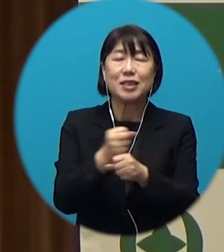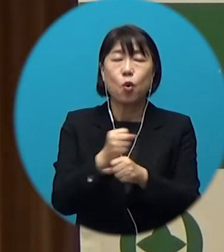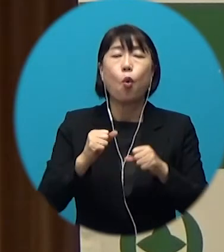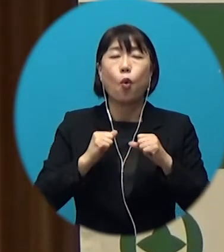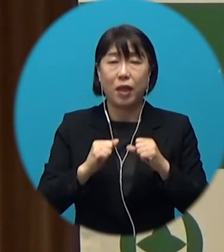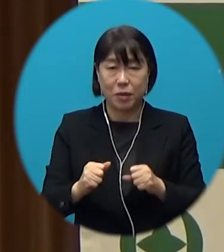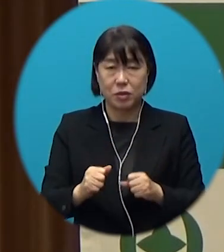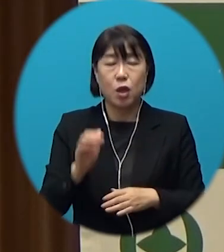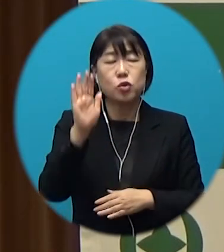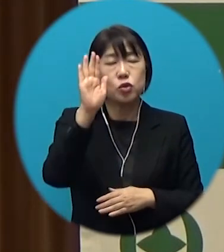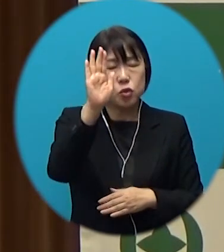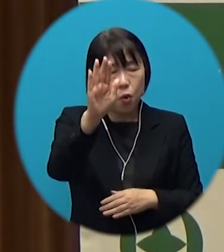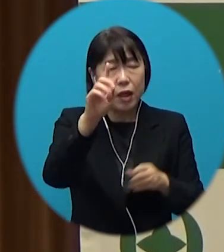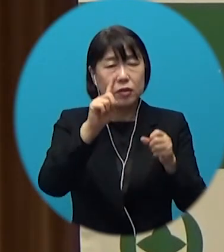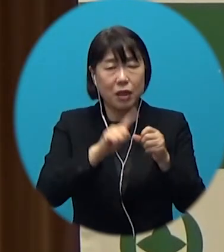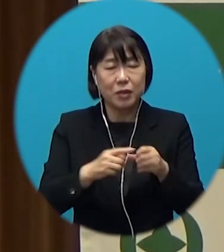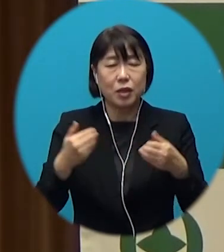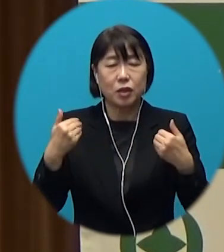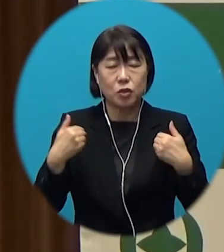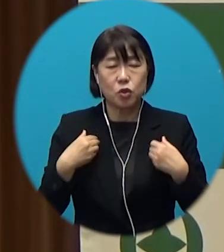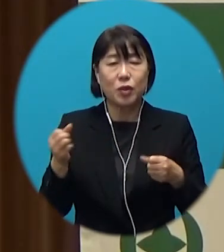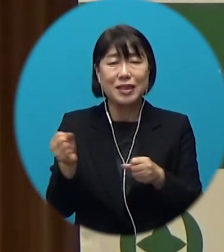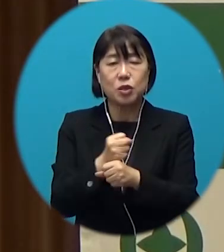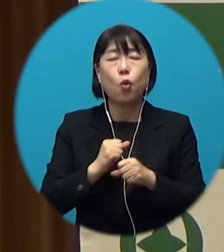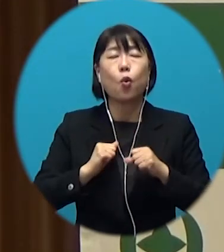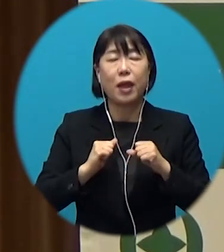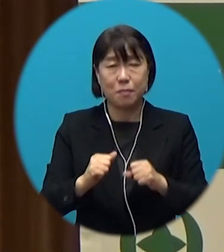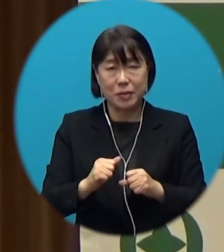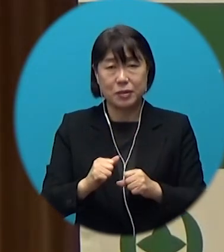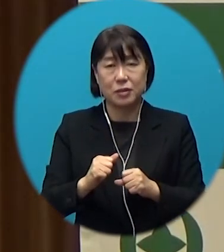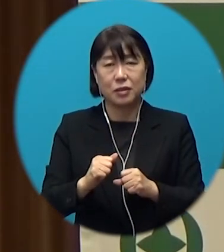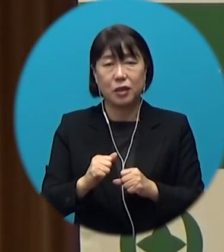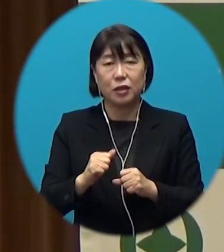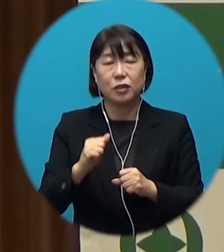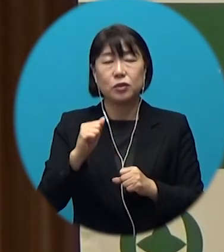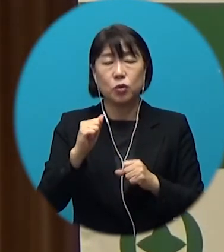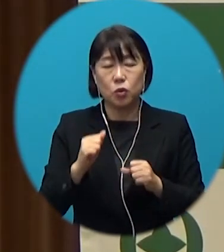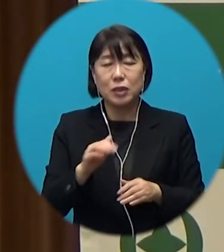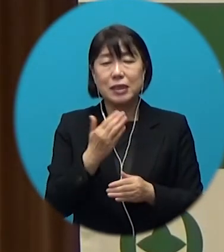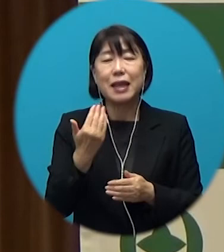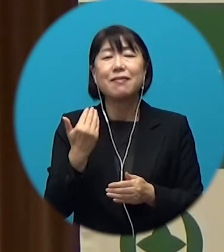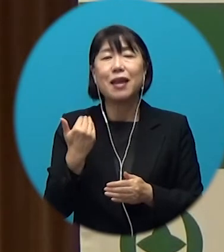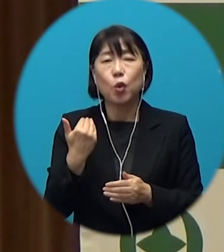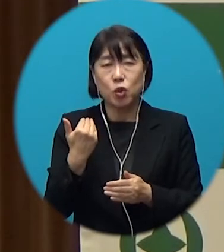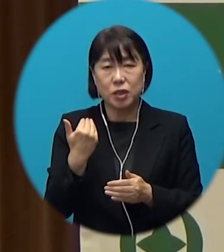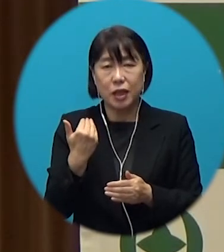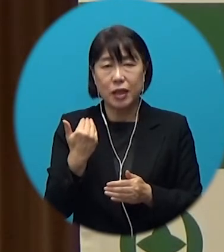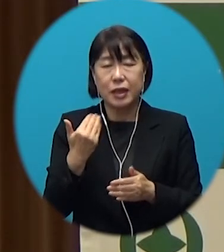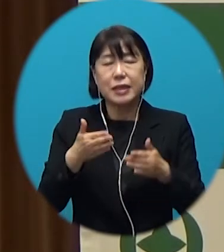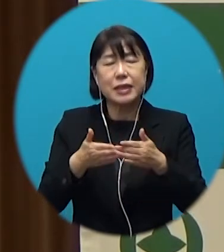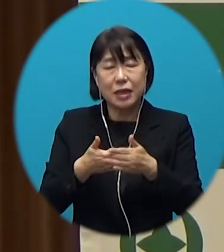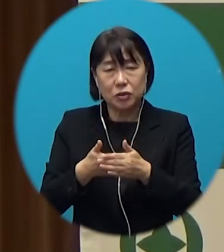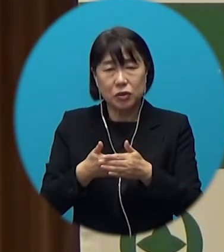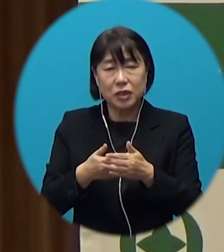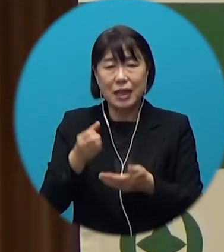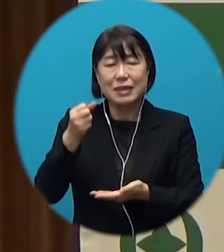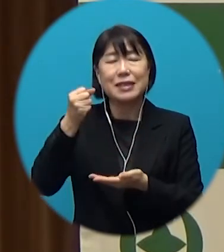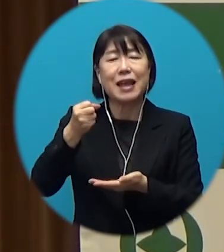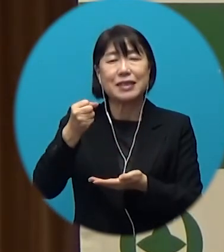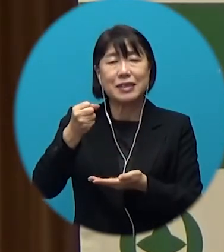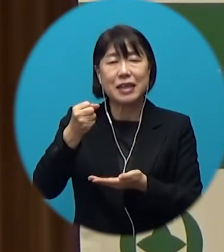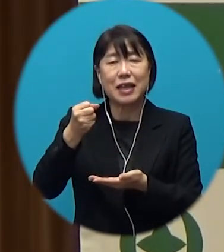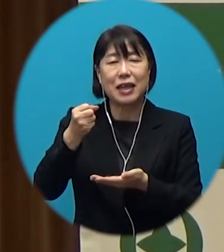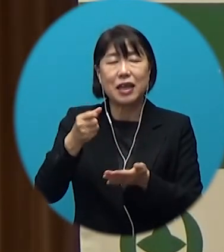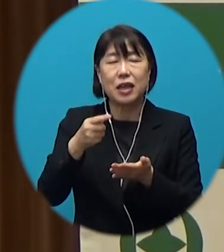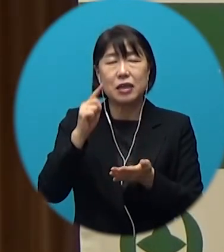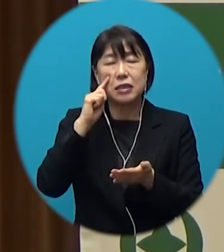来のために必要な事業を行っていくんですけれども、その前提として、制約としてですね、財政、資料をいくつか置